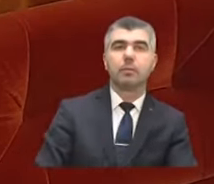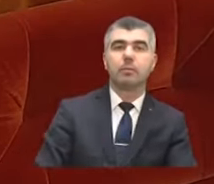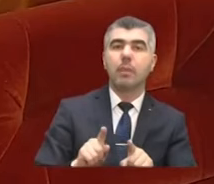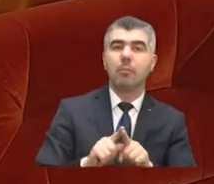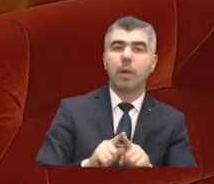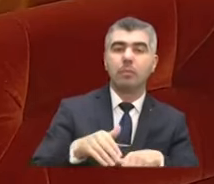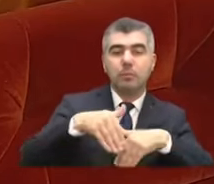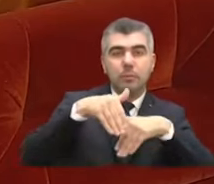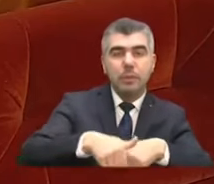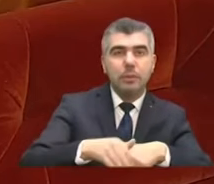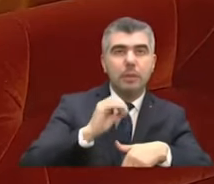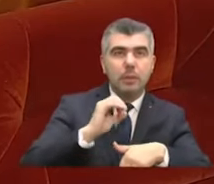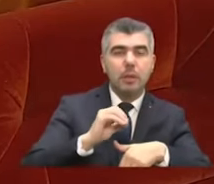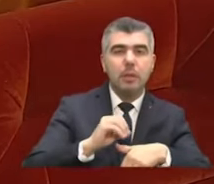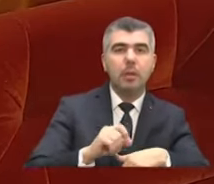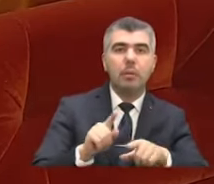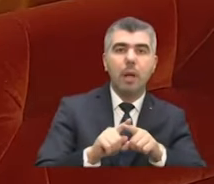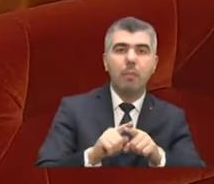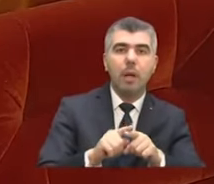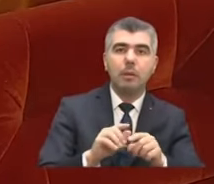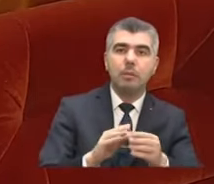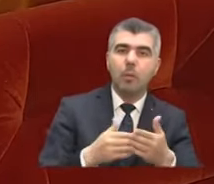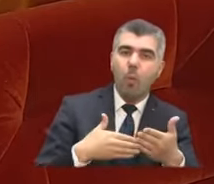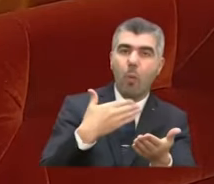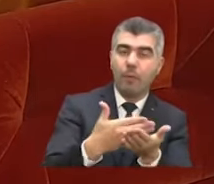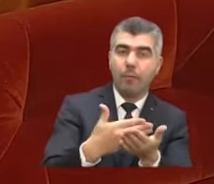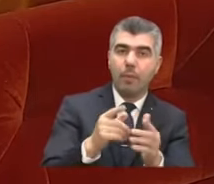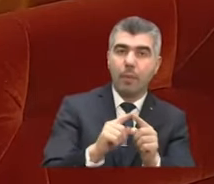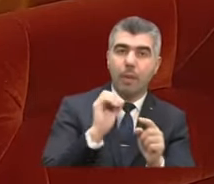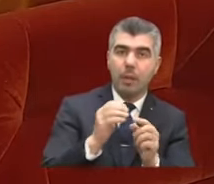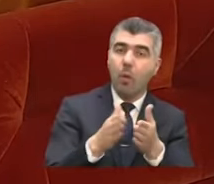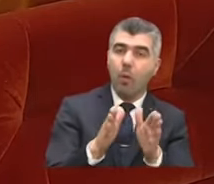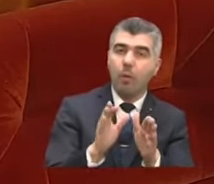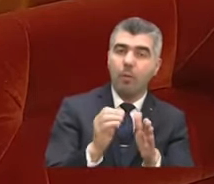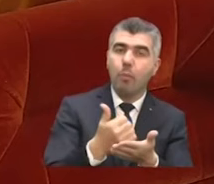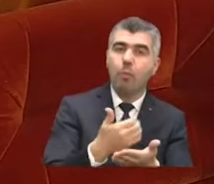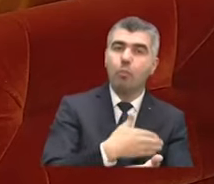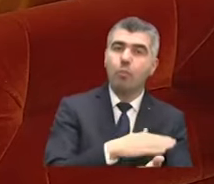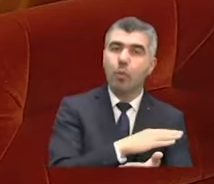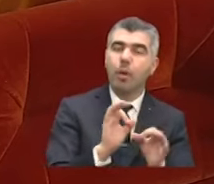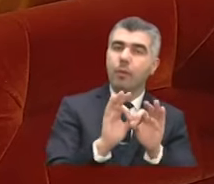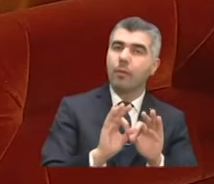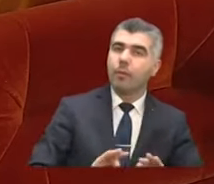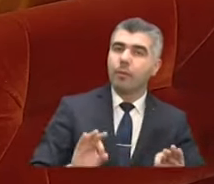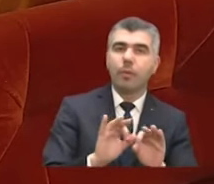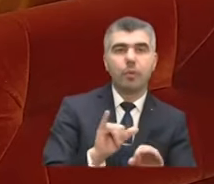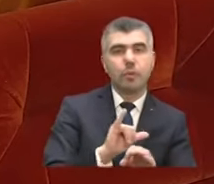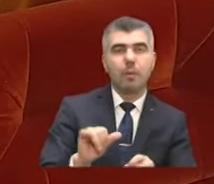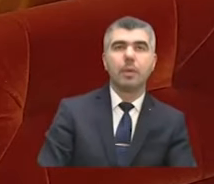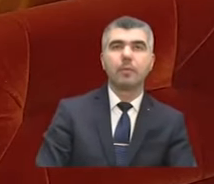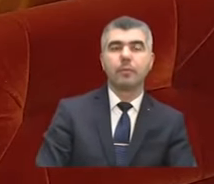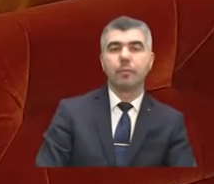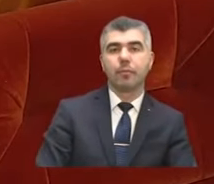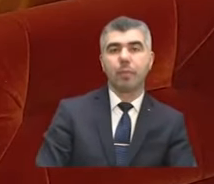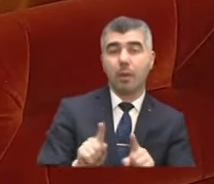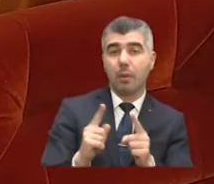بالمقابر الى انتهى فيها الدفن، اما ما حد فيها محلوله ما مسؤولاش عليها لا بالتدبير ولا العقار ولا شيء. ومع